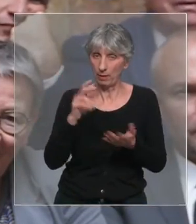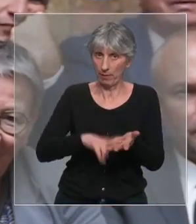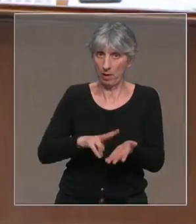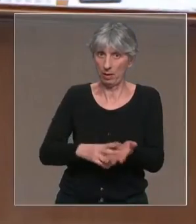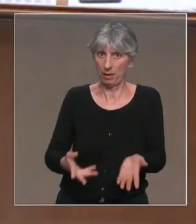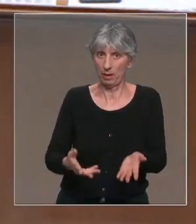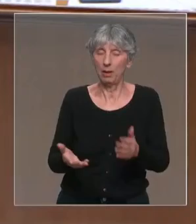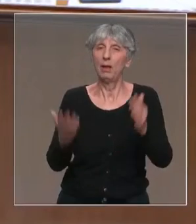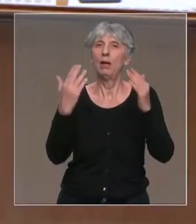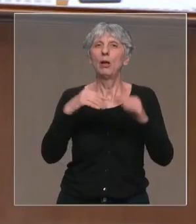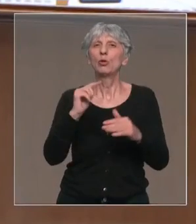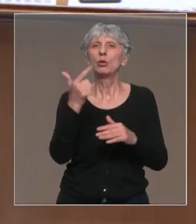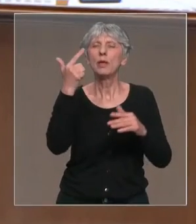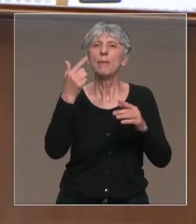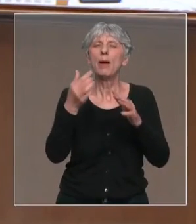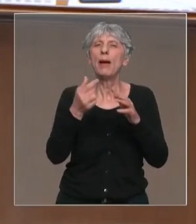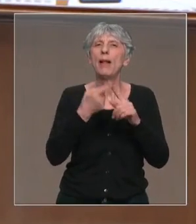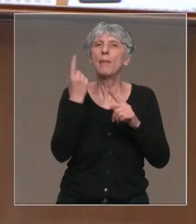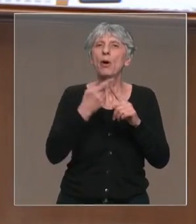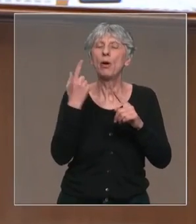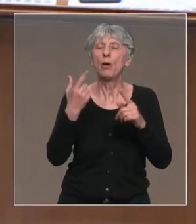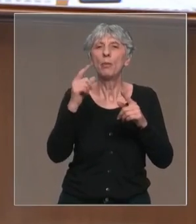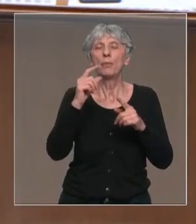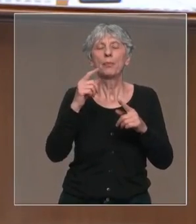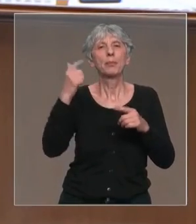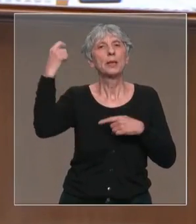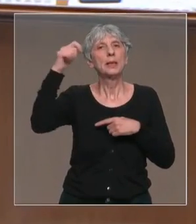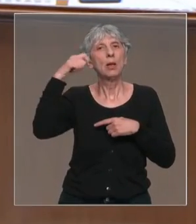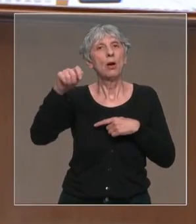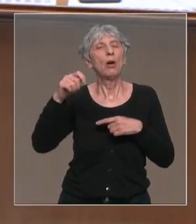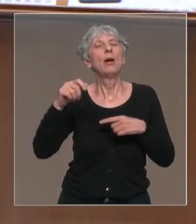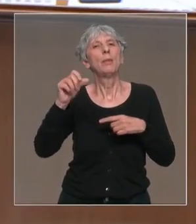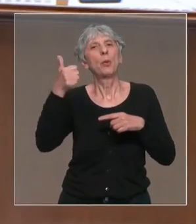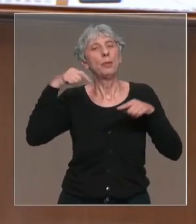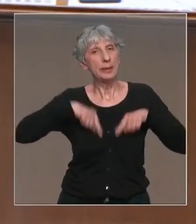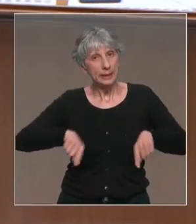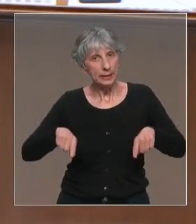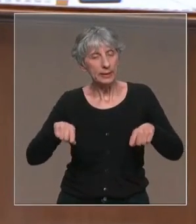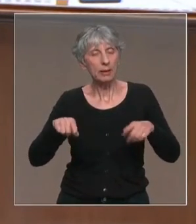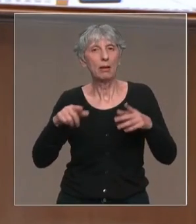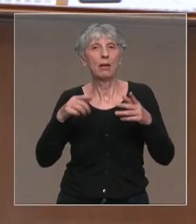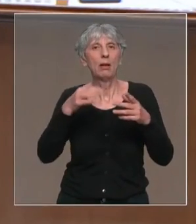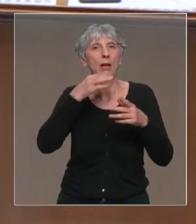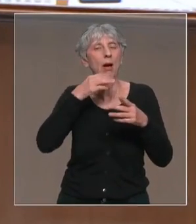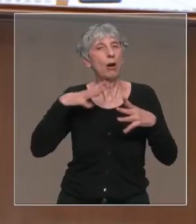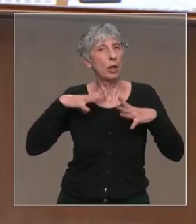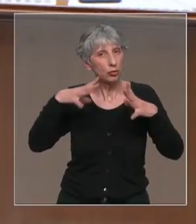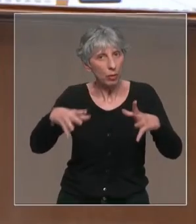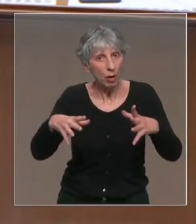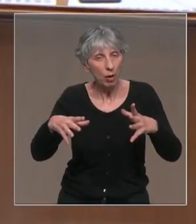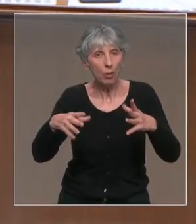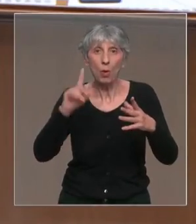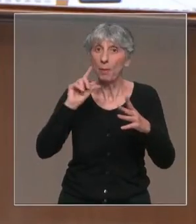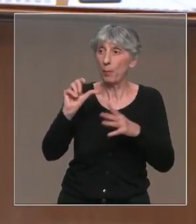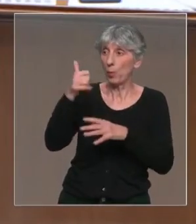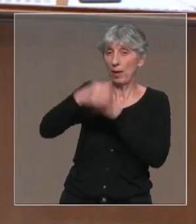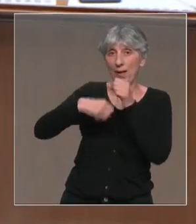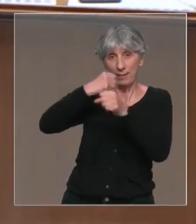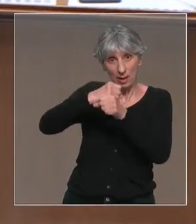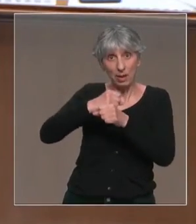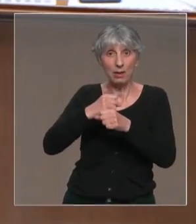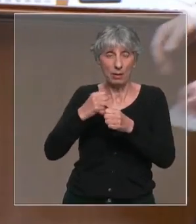le président de la République, le Premier ministre ont pris un engagement, c'est que les aides sur lesquelles il y avait du retard, effectivement, parce que nous étions en première année de programmation et que c'est assez complexe, elles soient